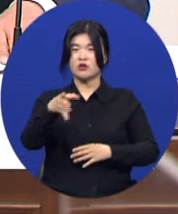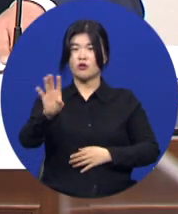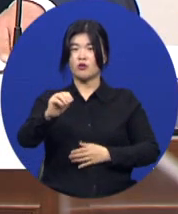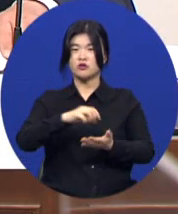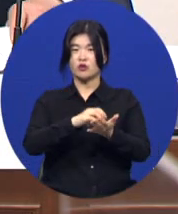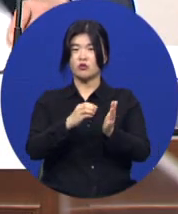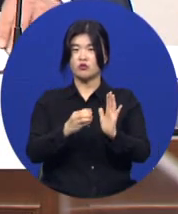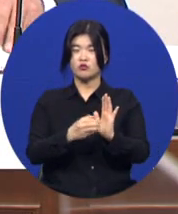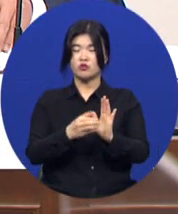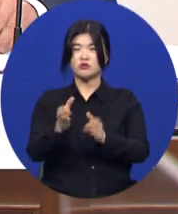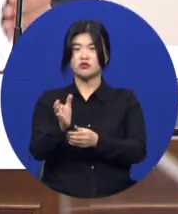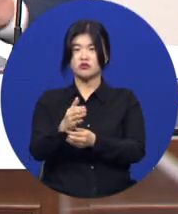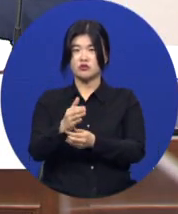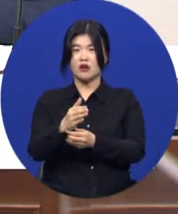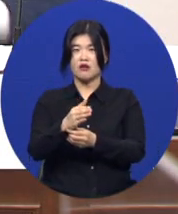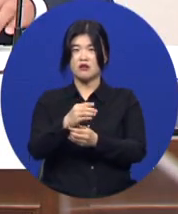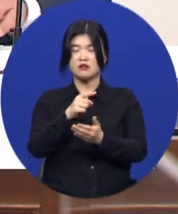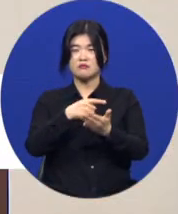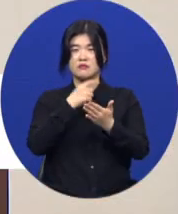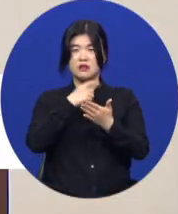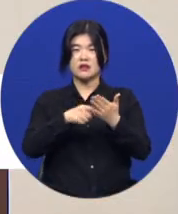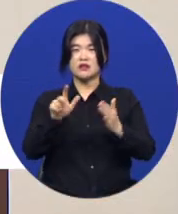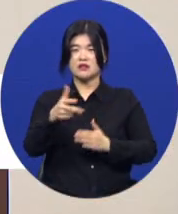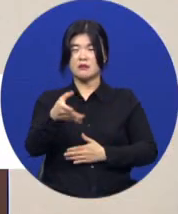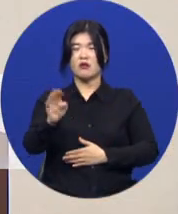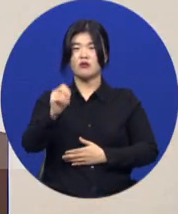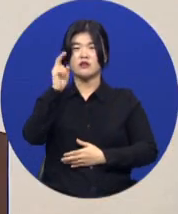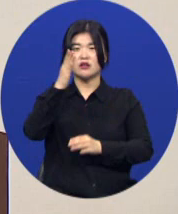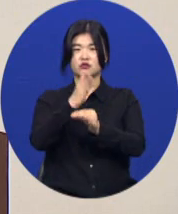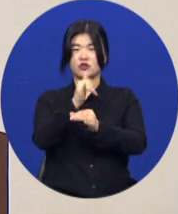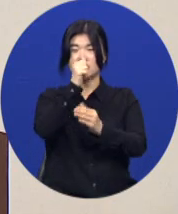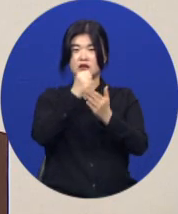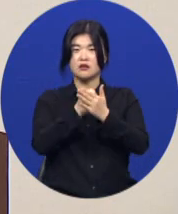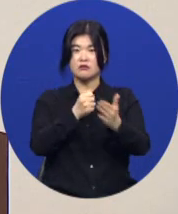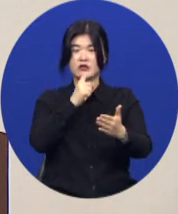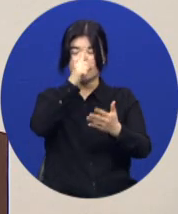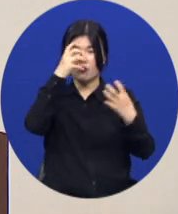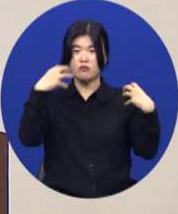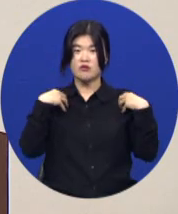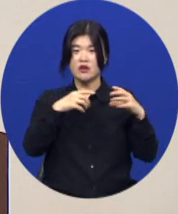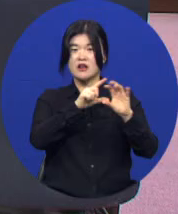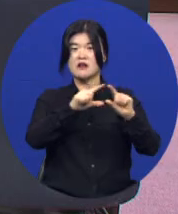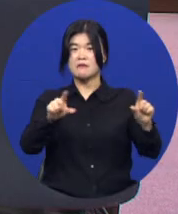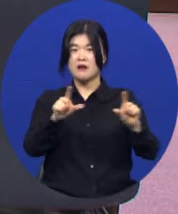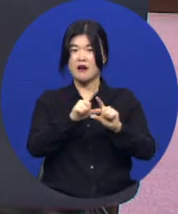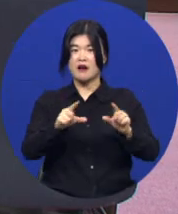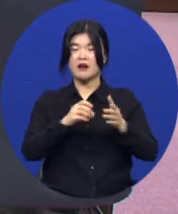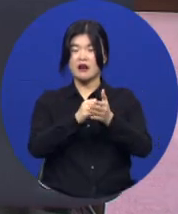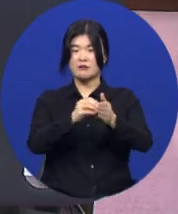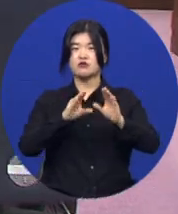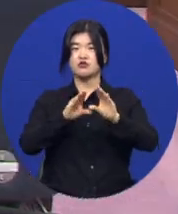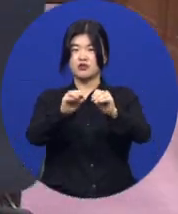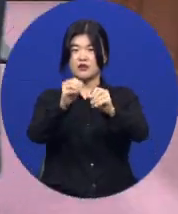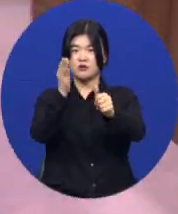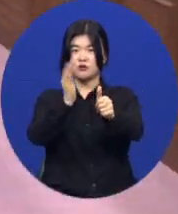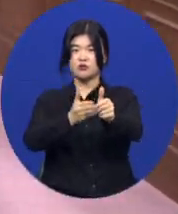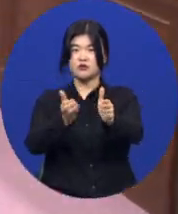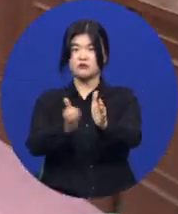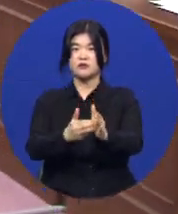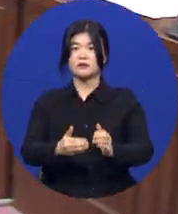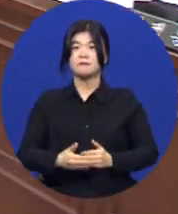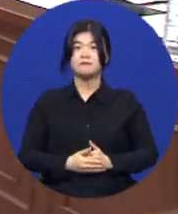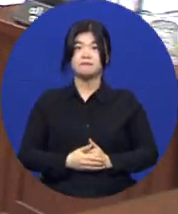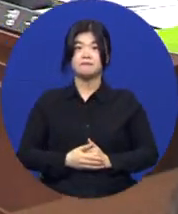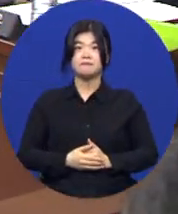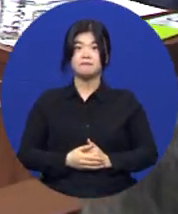수산분야 는 700 원이 넘는 피해를 입을 것으로 예상된다 며 정부의 일방적인 가입을 중단하라고 촉구했습니다